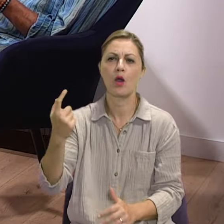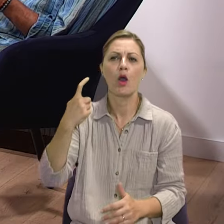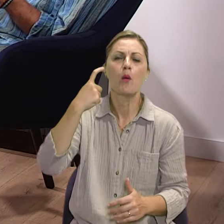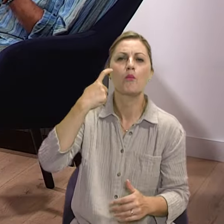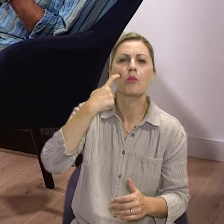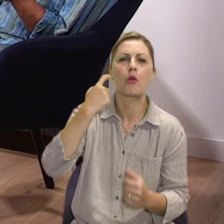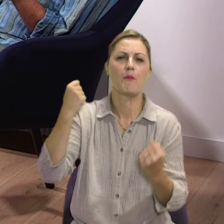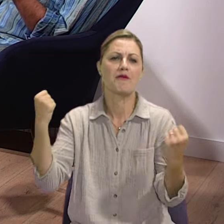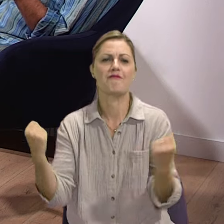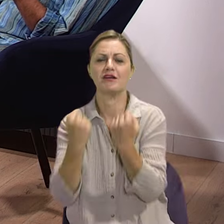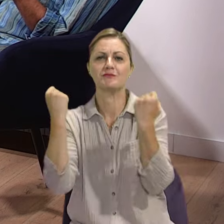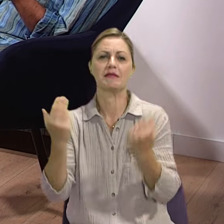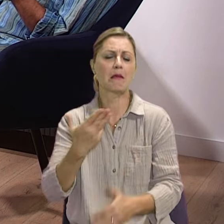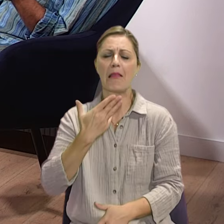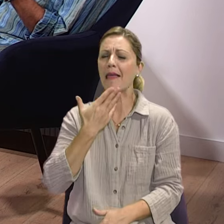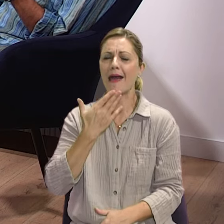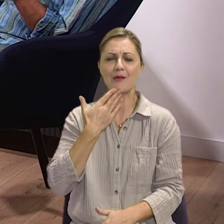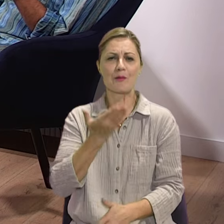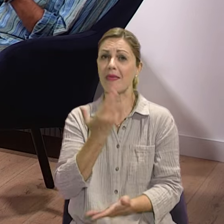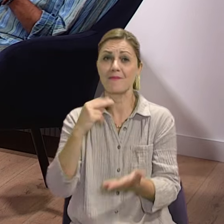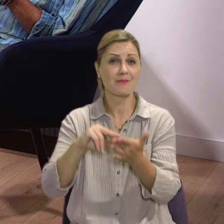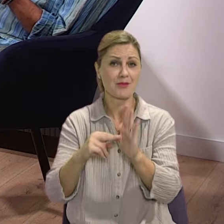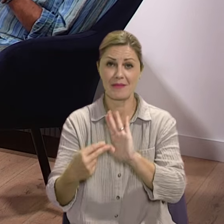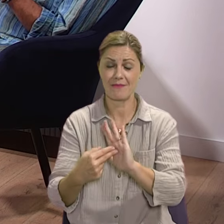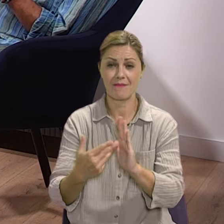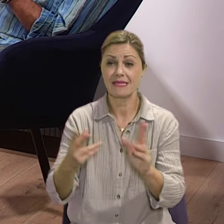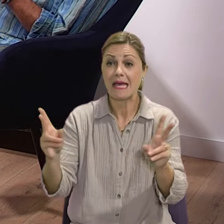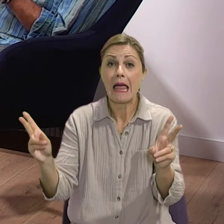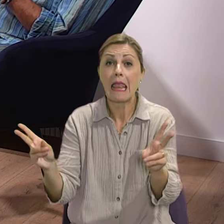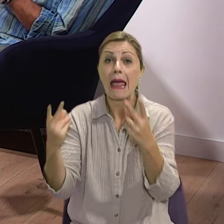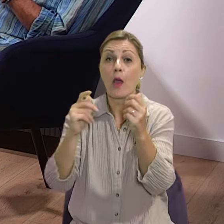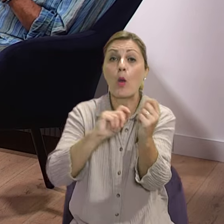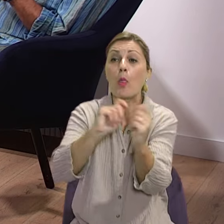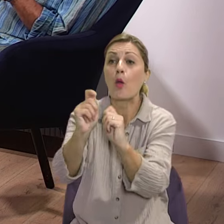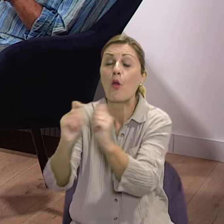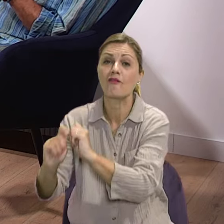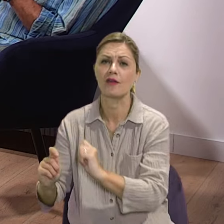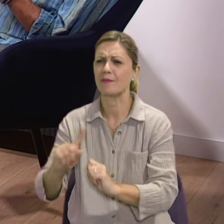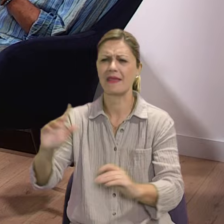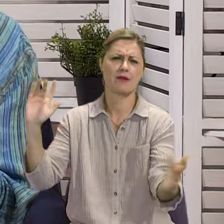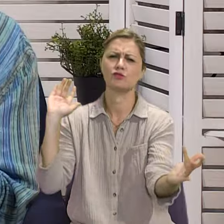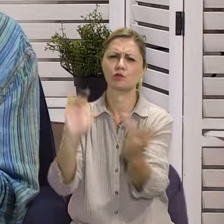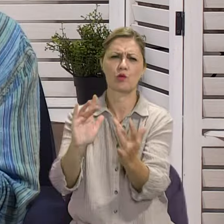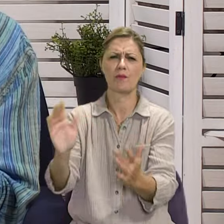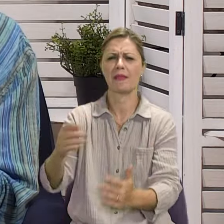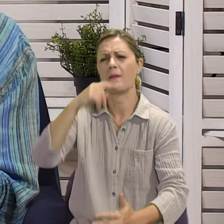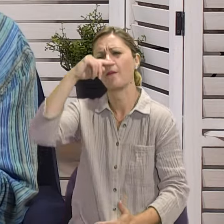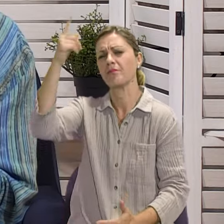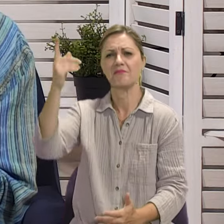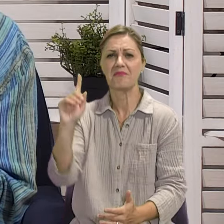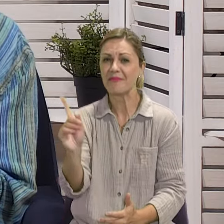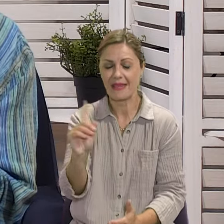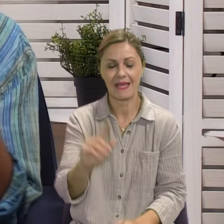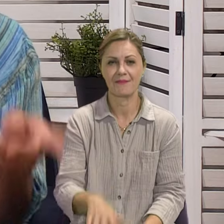nekog velikog, nekih velikih rasprava. I to mi je izuzetna radost i želimo sad i kroz